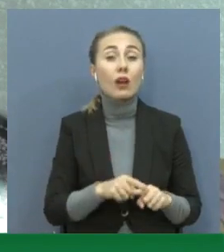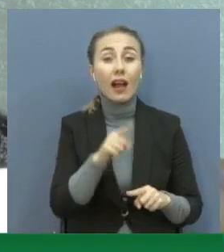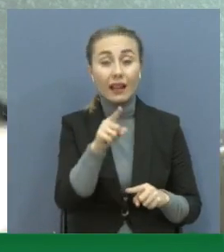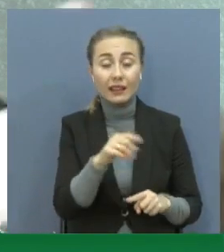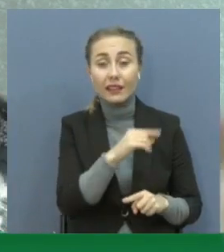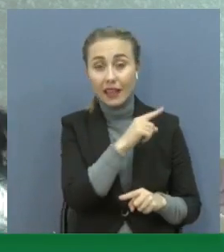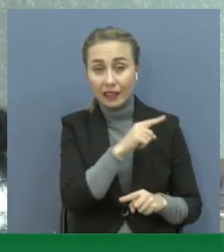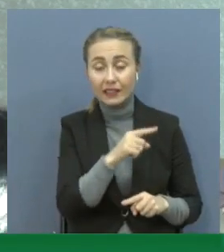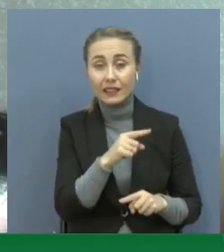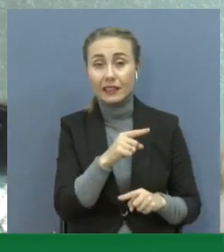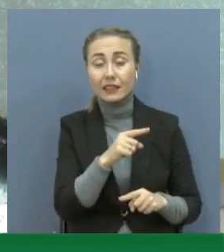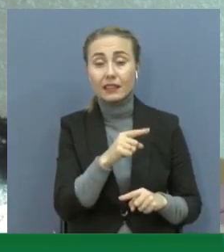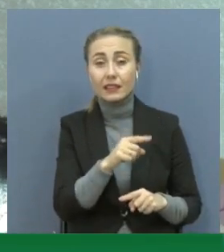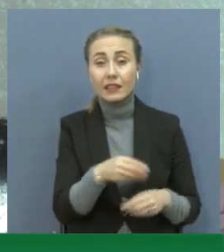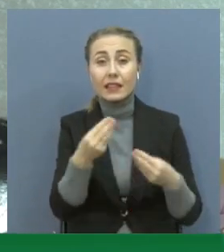дали